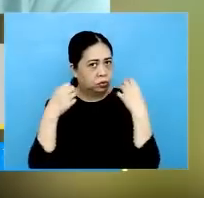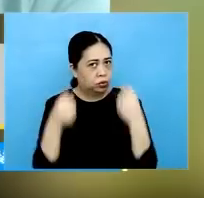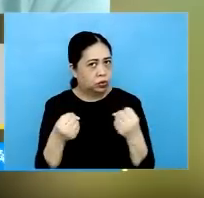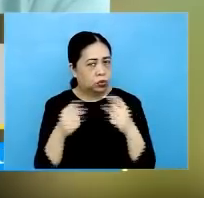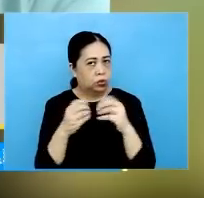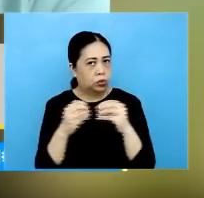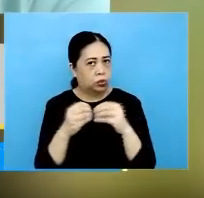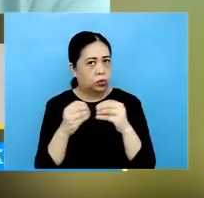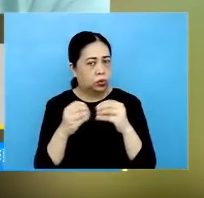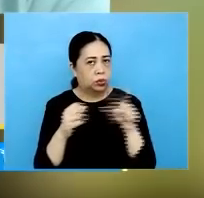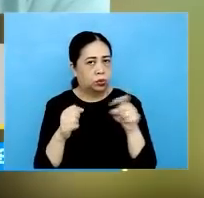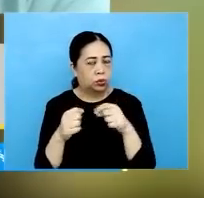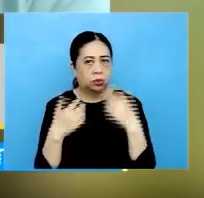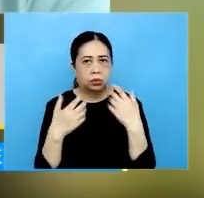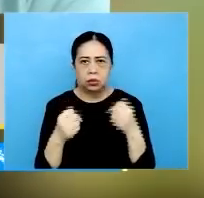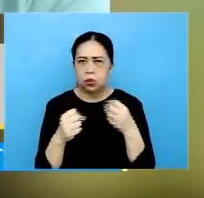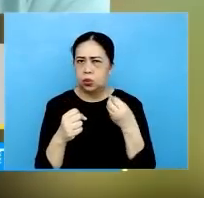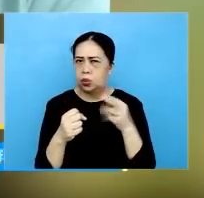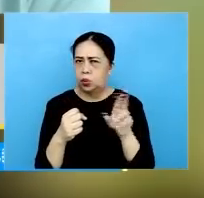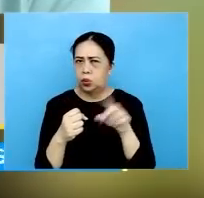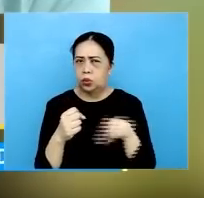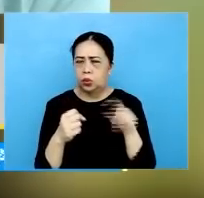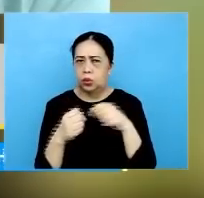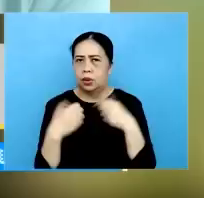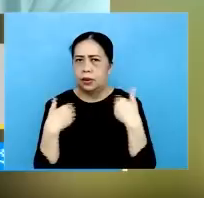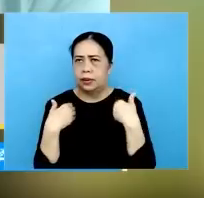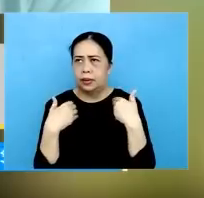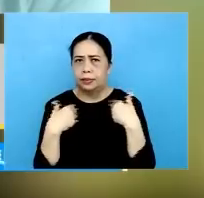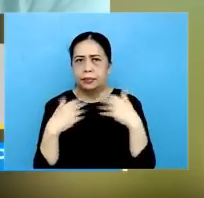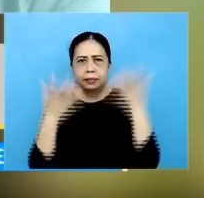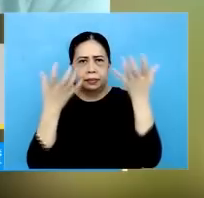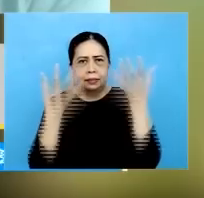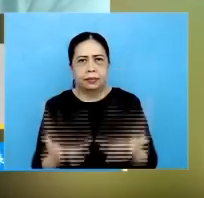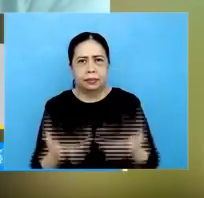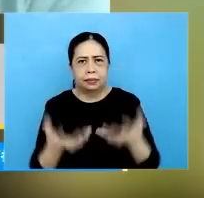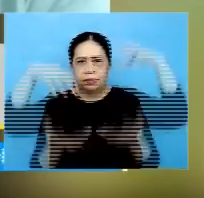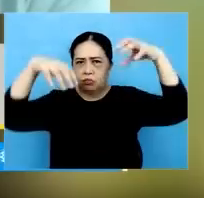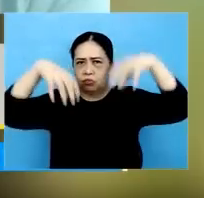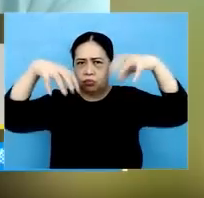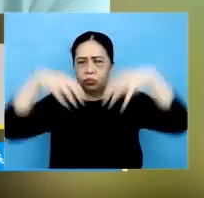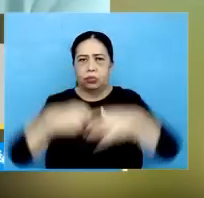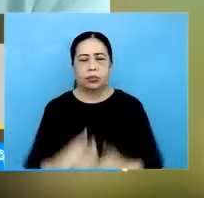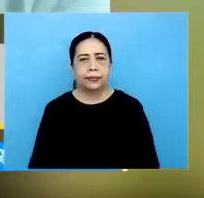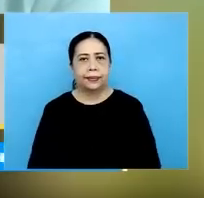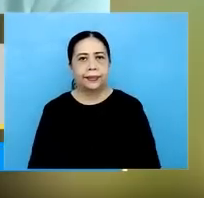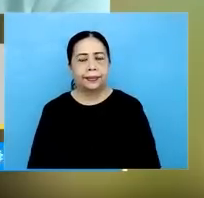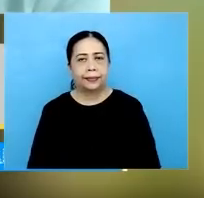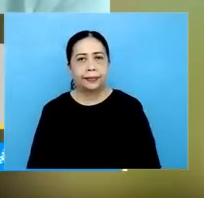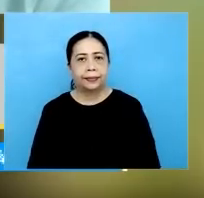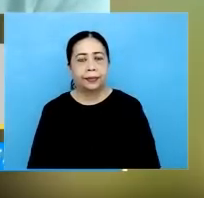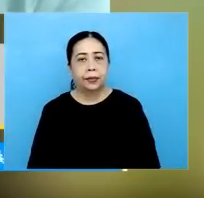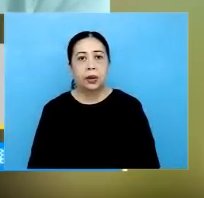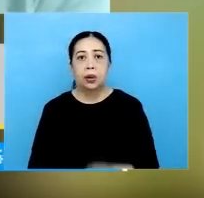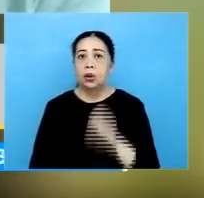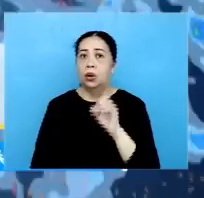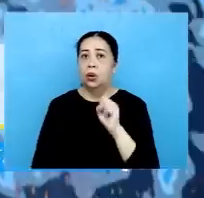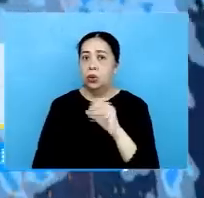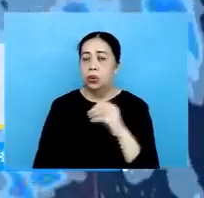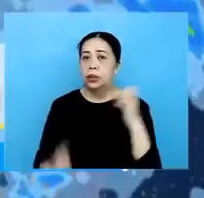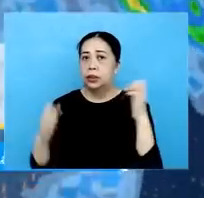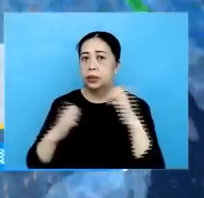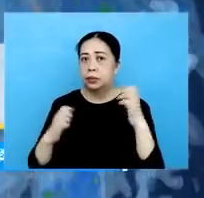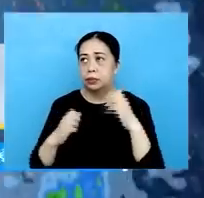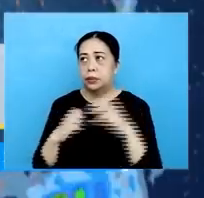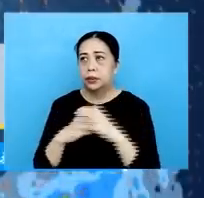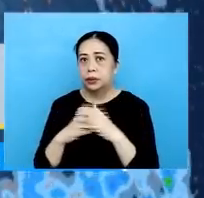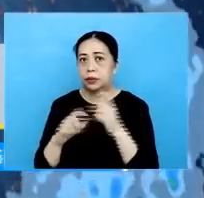ba yung magiging mapaminsala? O ito ba yung taglay ng dami ng ulan? So yung inasan po kasi natin o